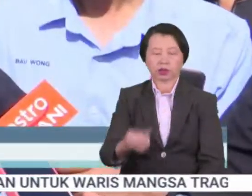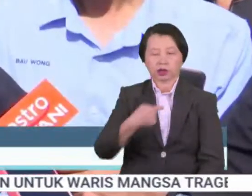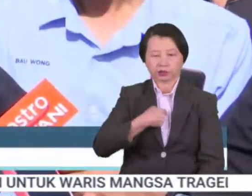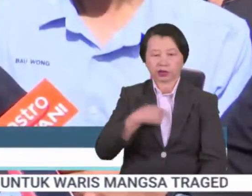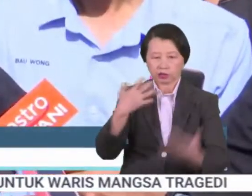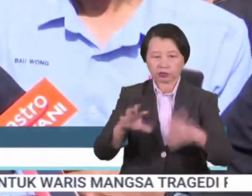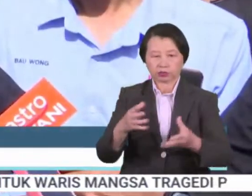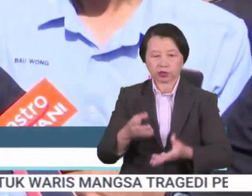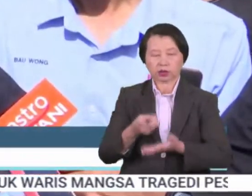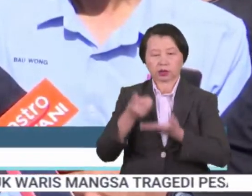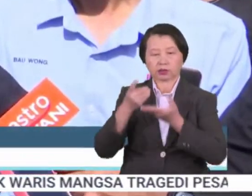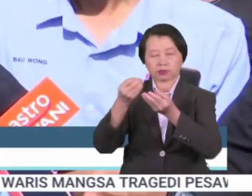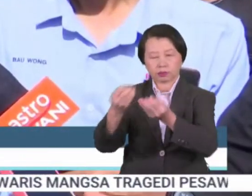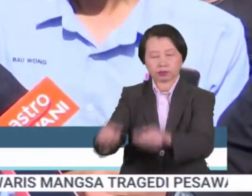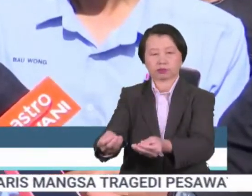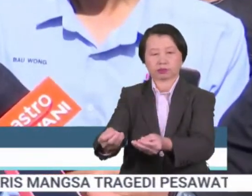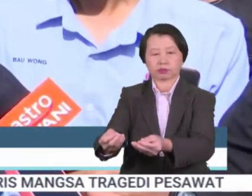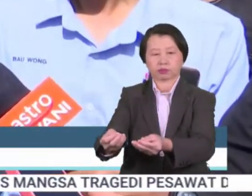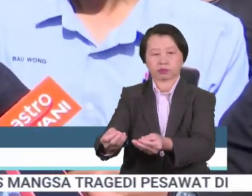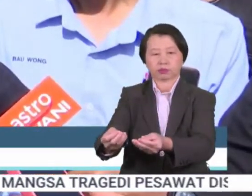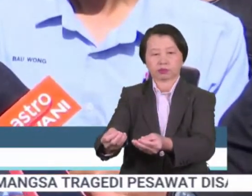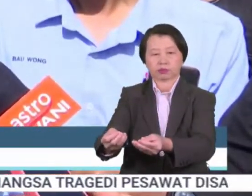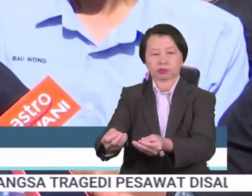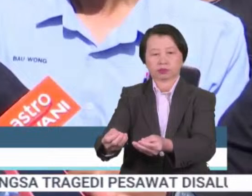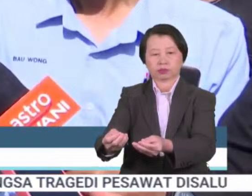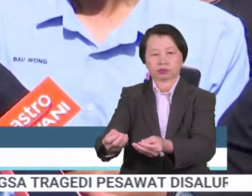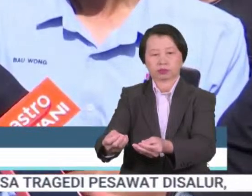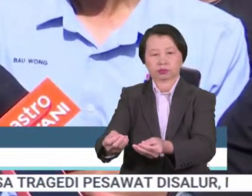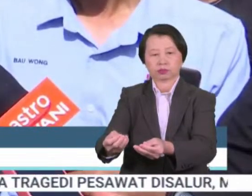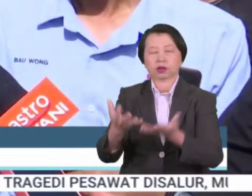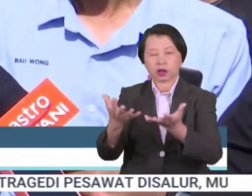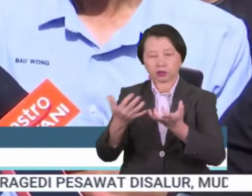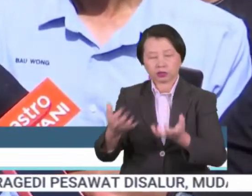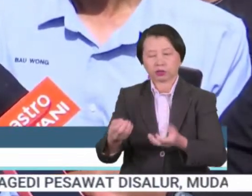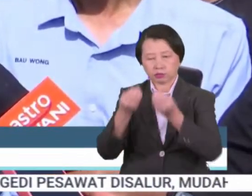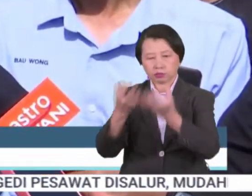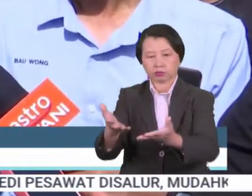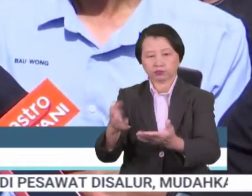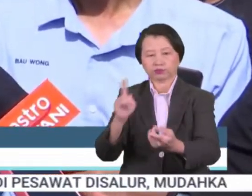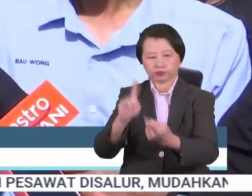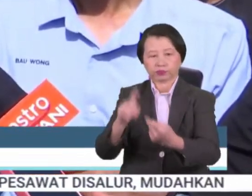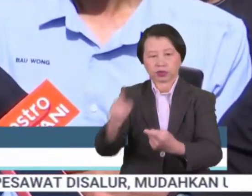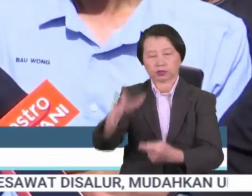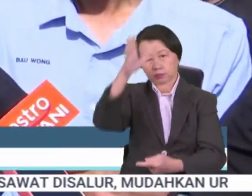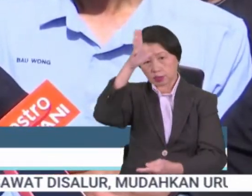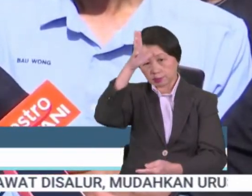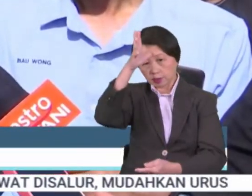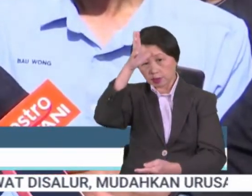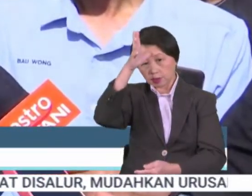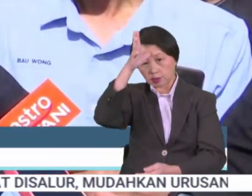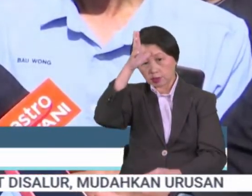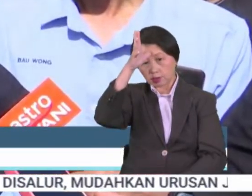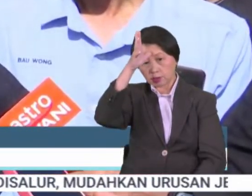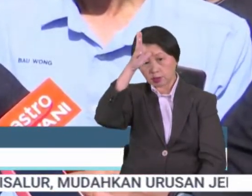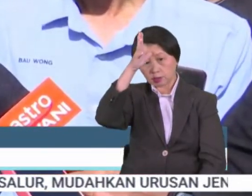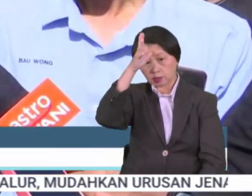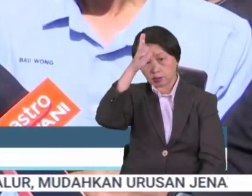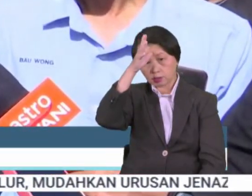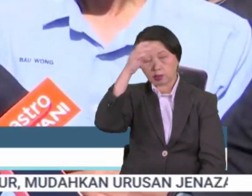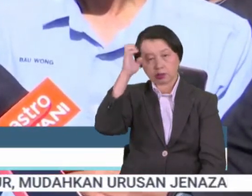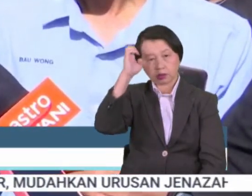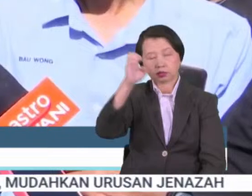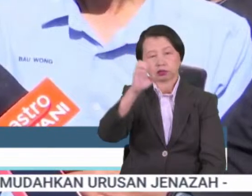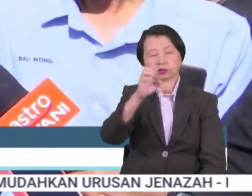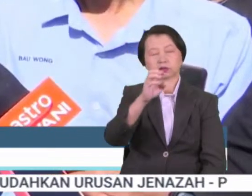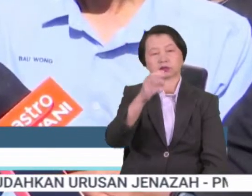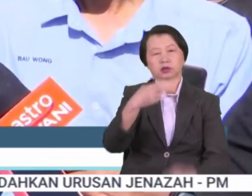saya juga telah menyampaikan apa tu hasrat saya kepada Bapa Encik Mohamad